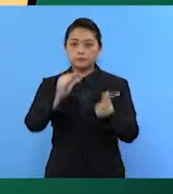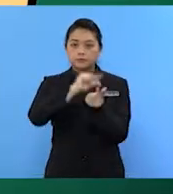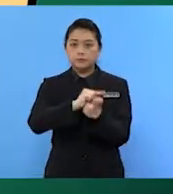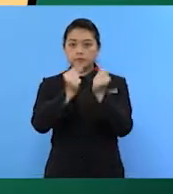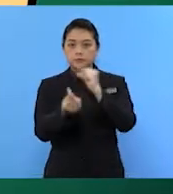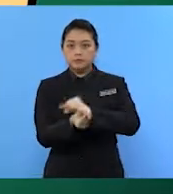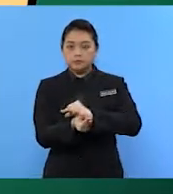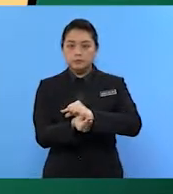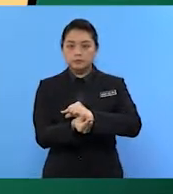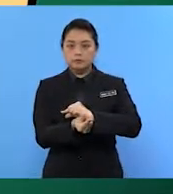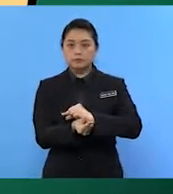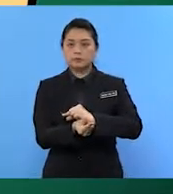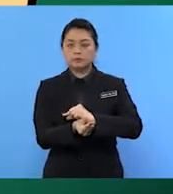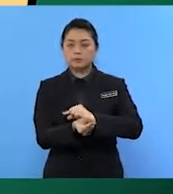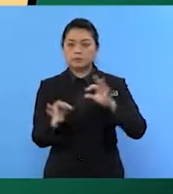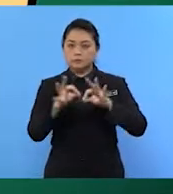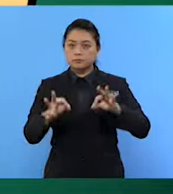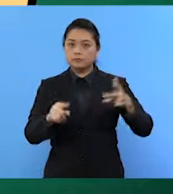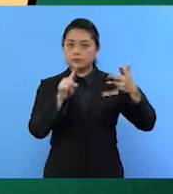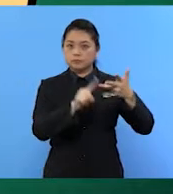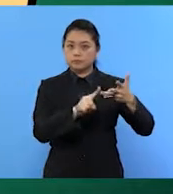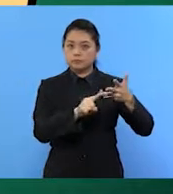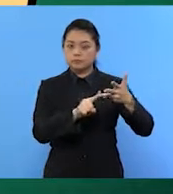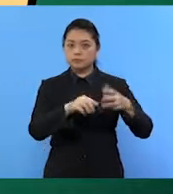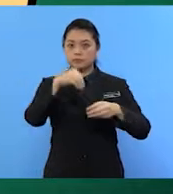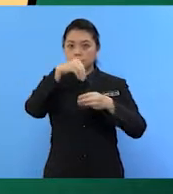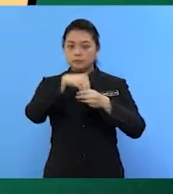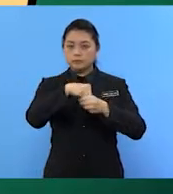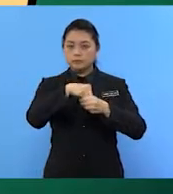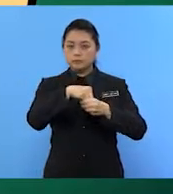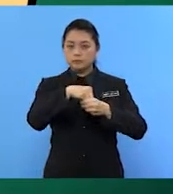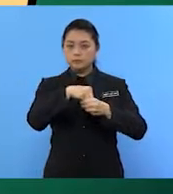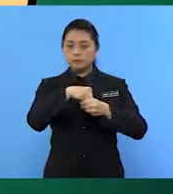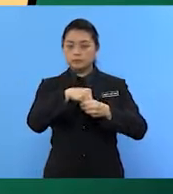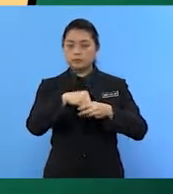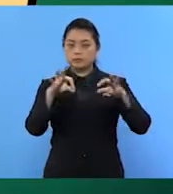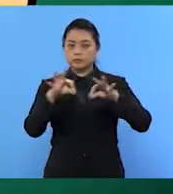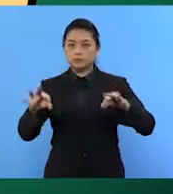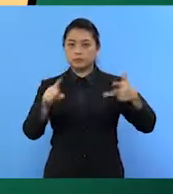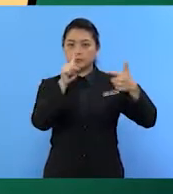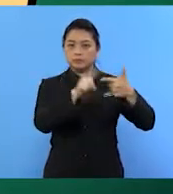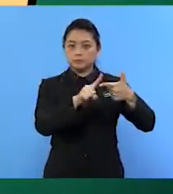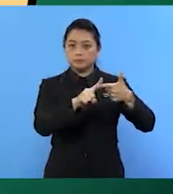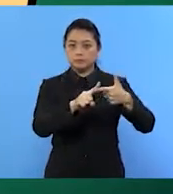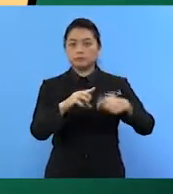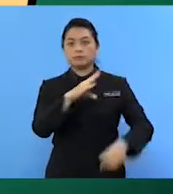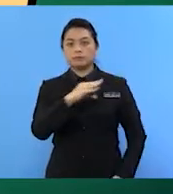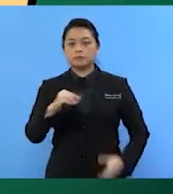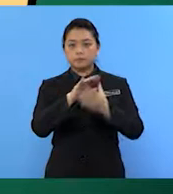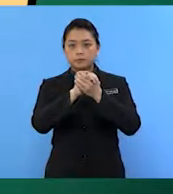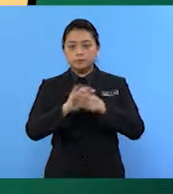Gantikan persamaan keempat ke dalam persamaan kedua dan